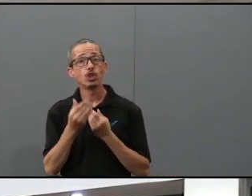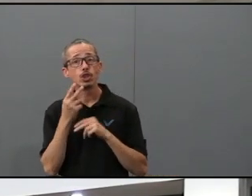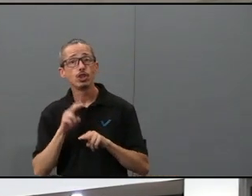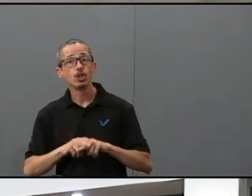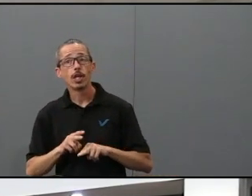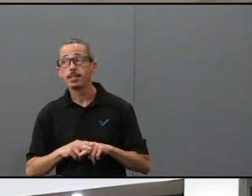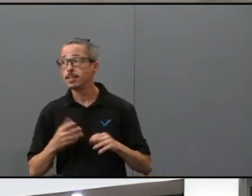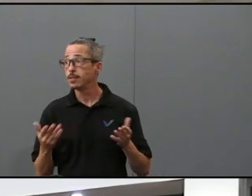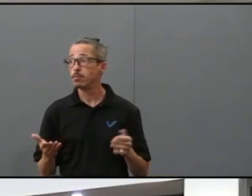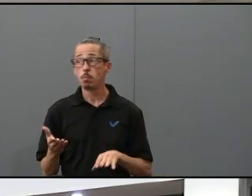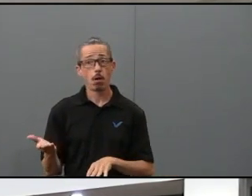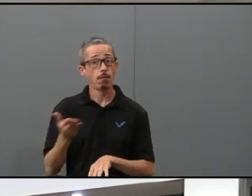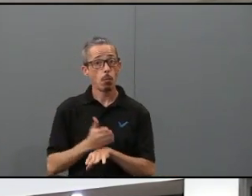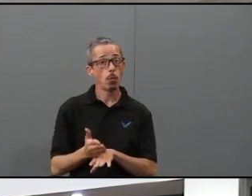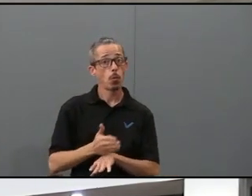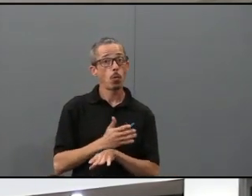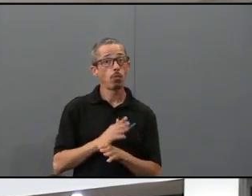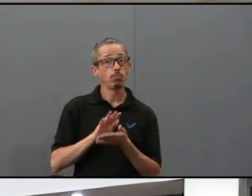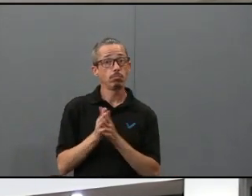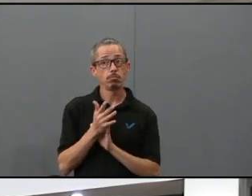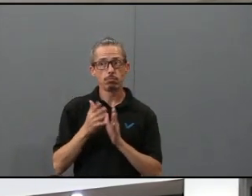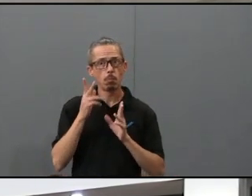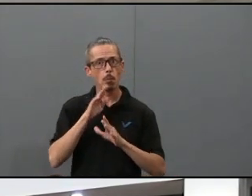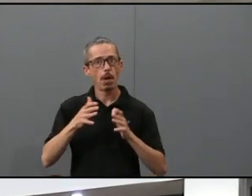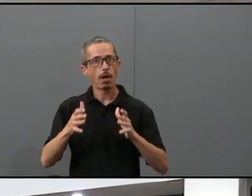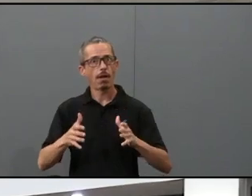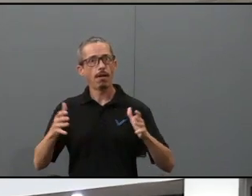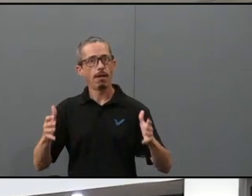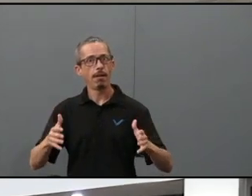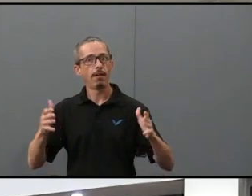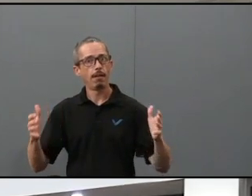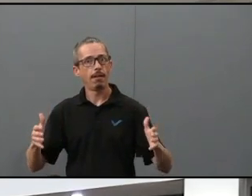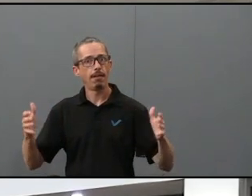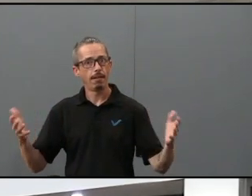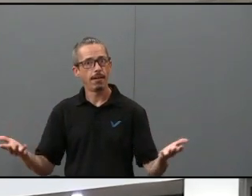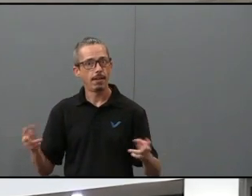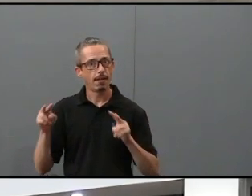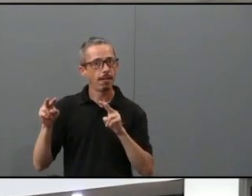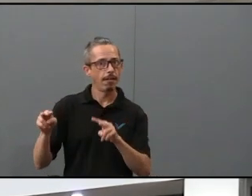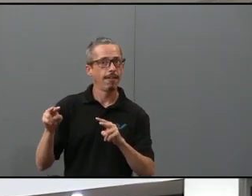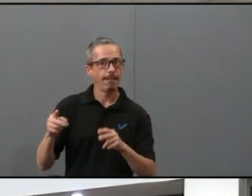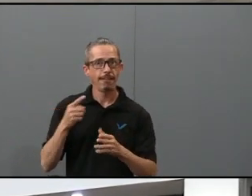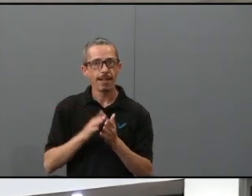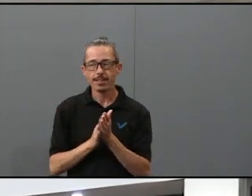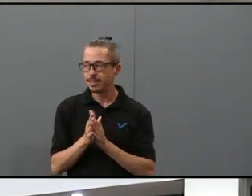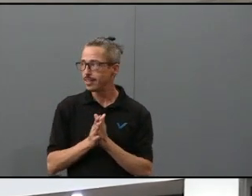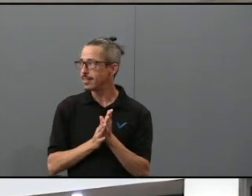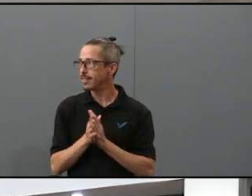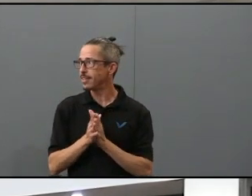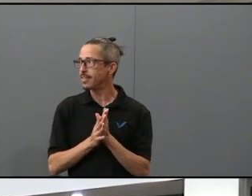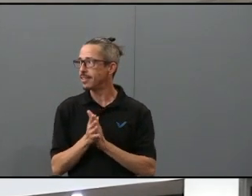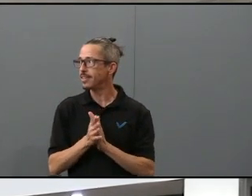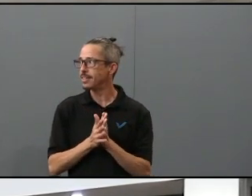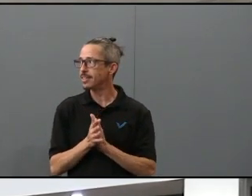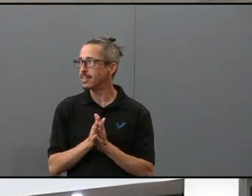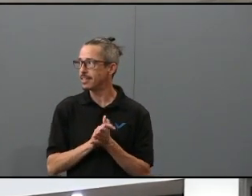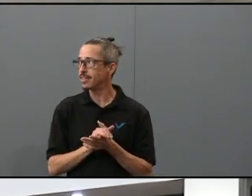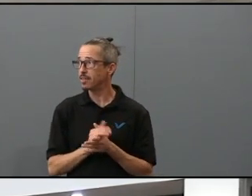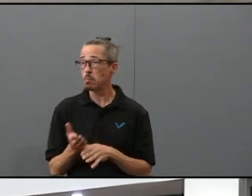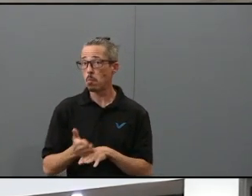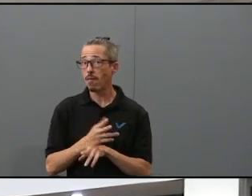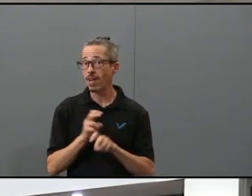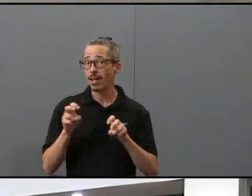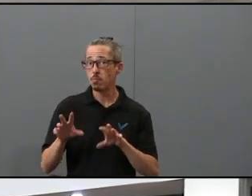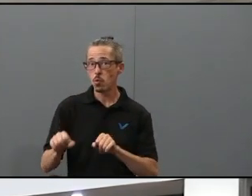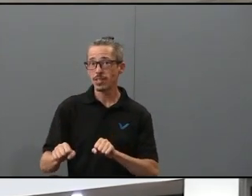chaise mais arrivé tôt ça devient de plus en plus populaire et il y a des gens qui sont là dès euh dès 11h30 pour